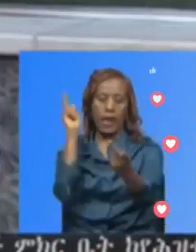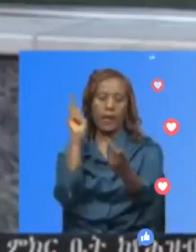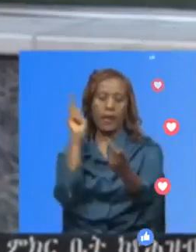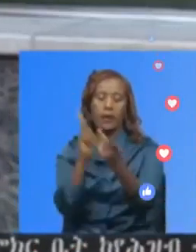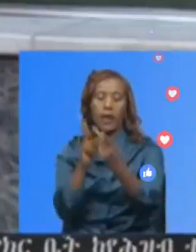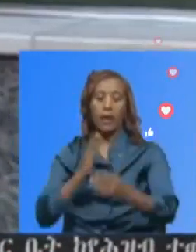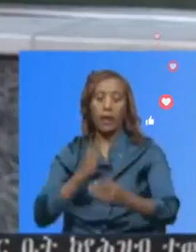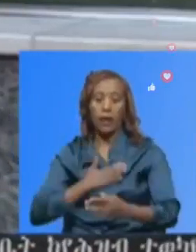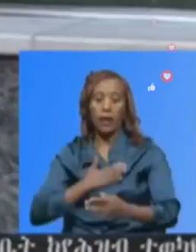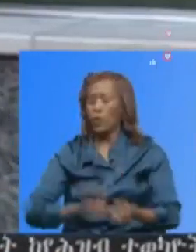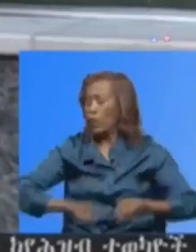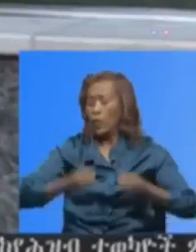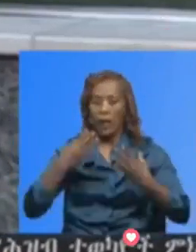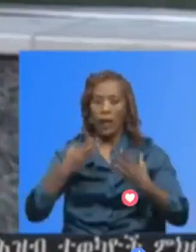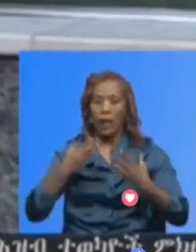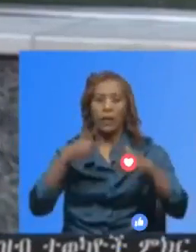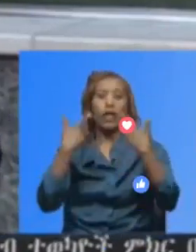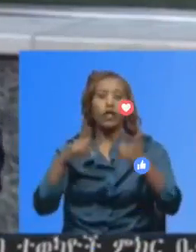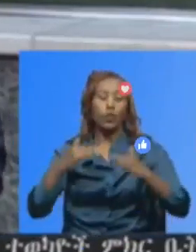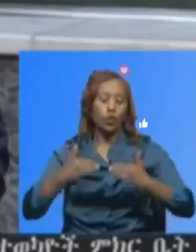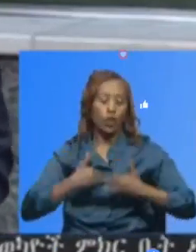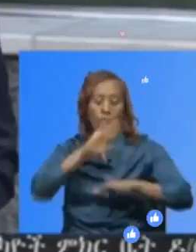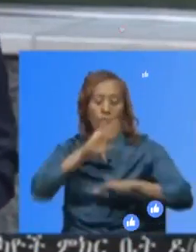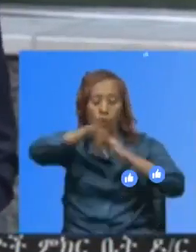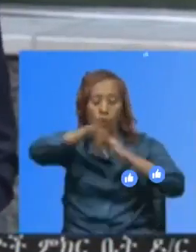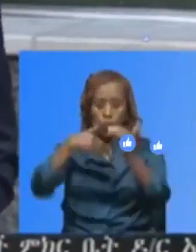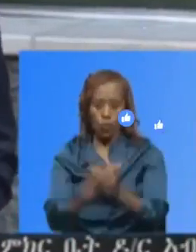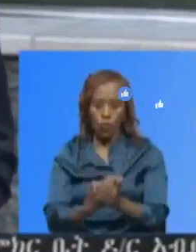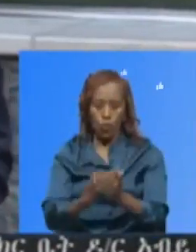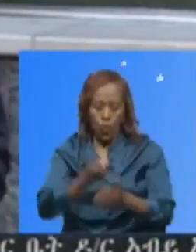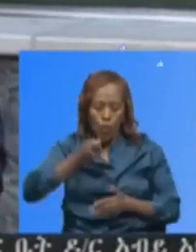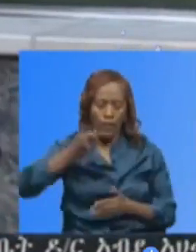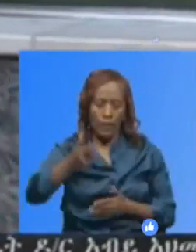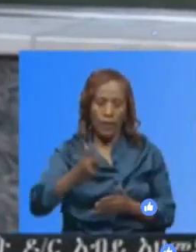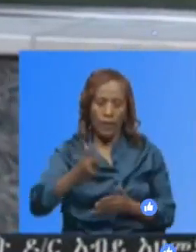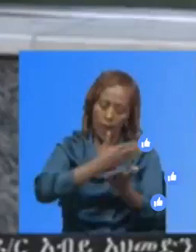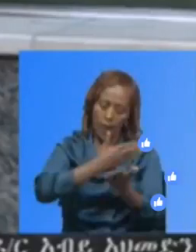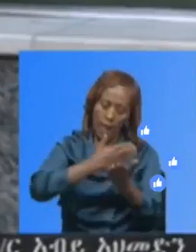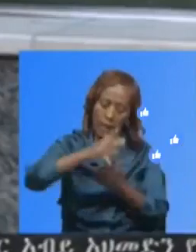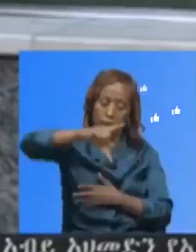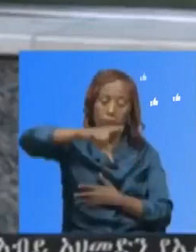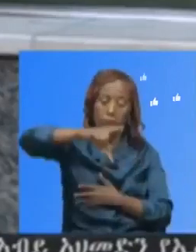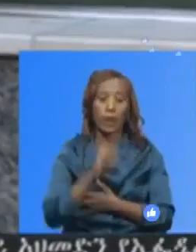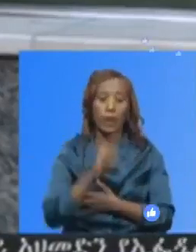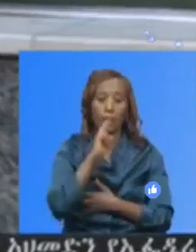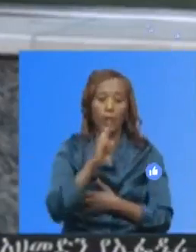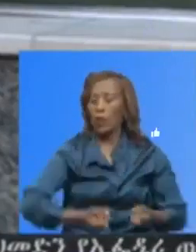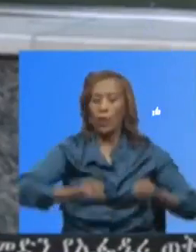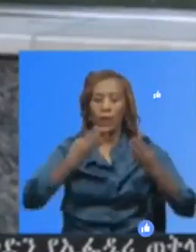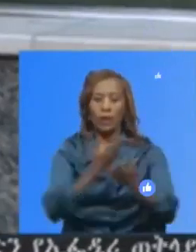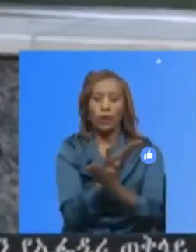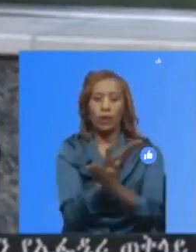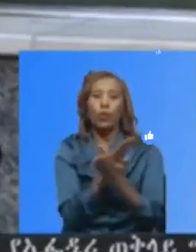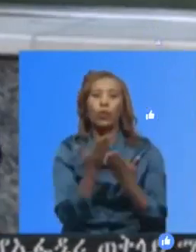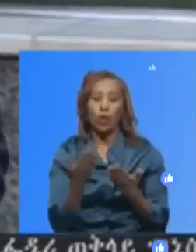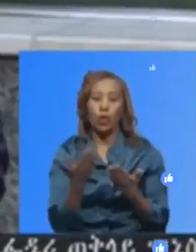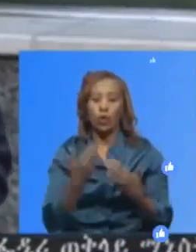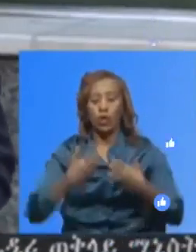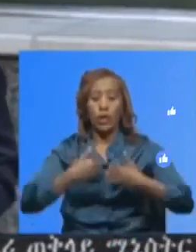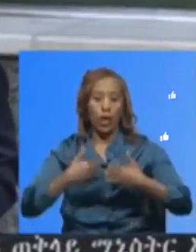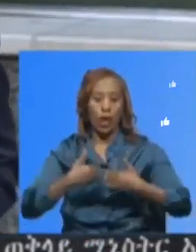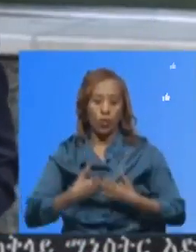ያሳካናቸው በርካታ ድሎች እንዳሉ ሁሉ በፍጥነት መቀረፍ የሚገባቸው በርካታ ጉድለቶች